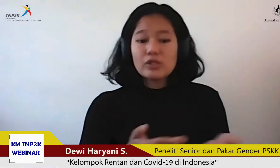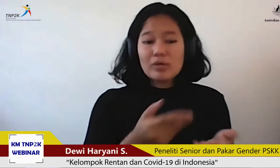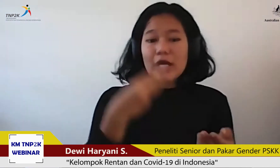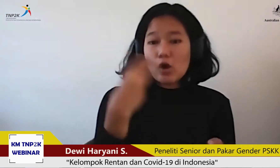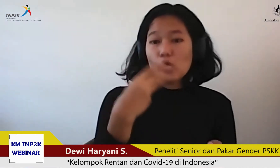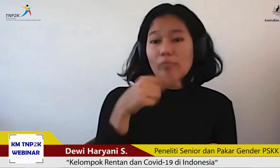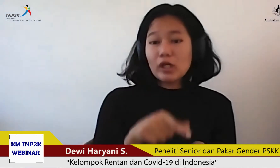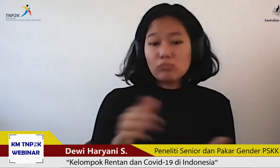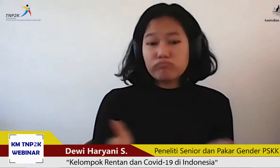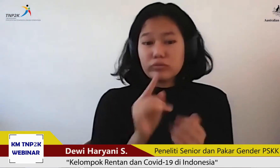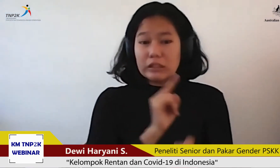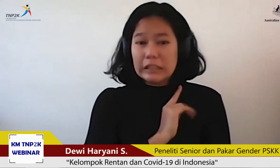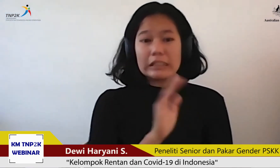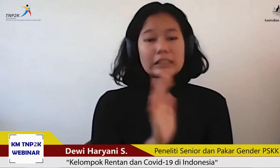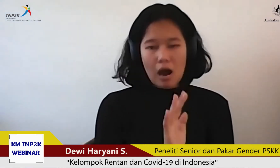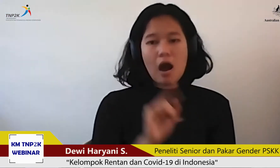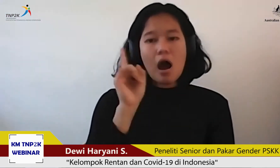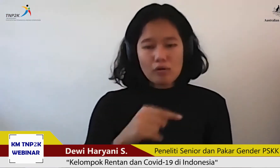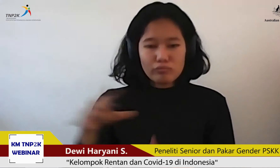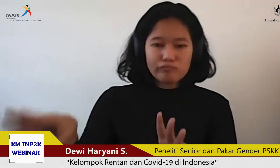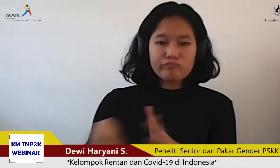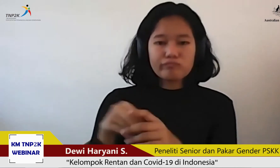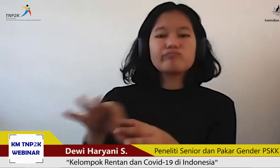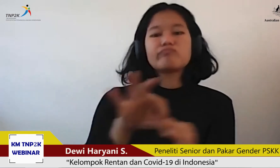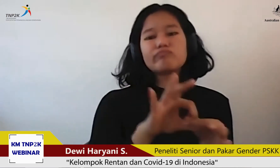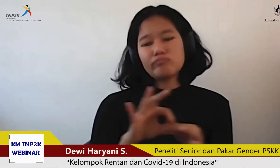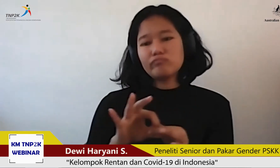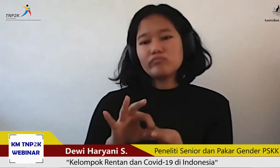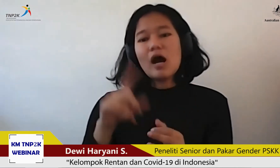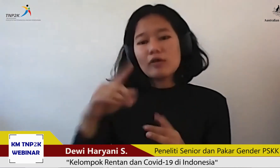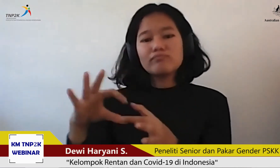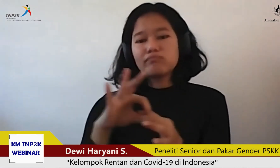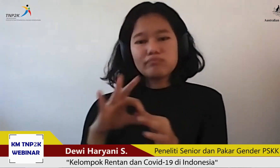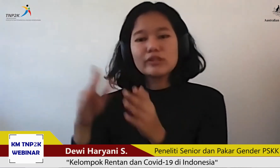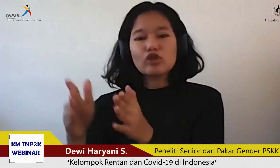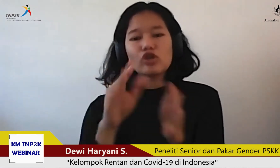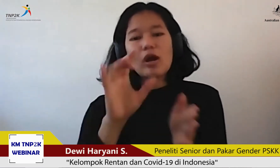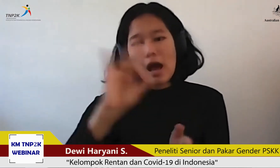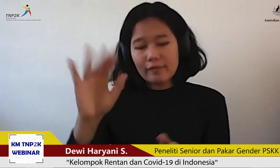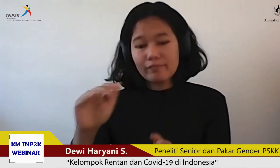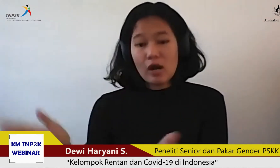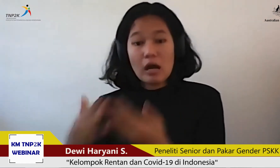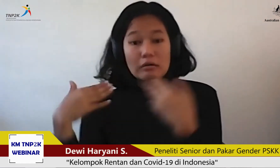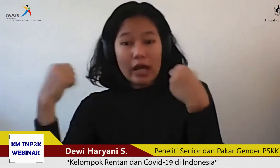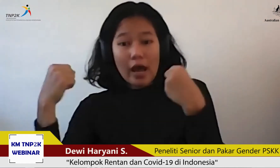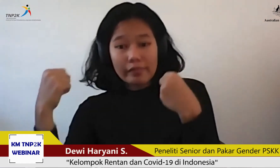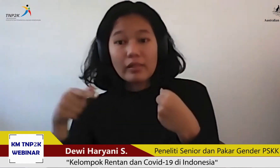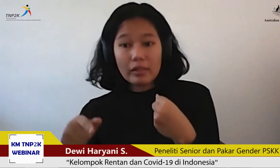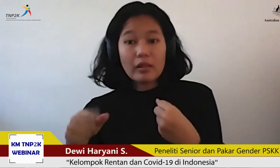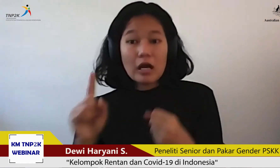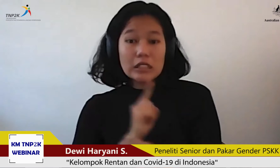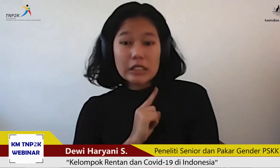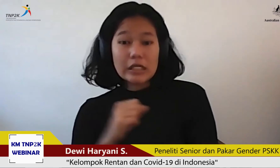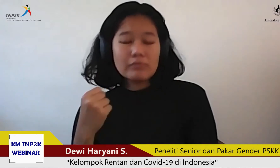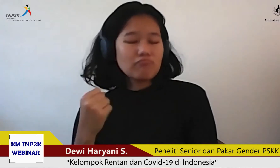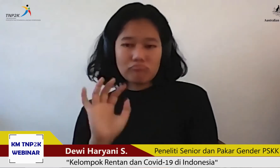tidak berdiri sendiri kalau tidak disertai dengan recovery kesehatan gitu, dan recovery kesehatan itu juga tidak akan jalan